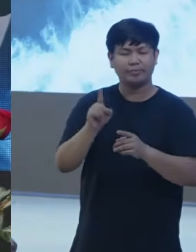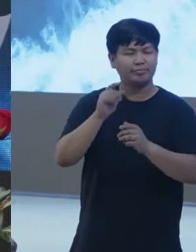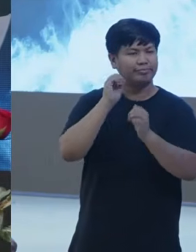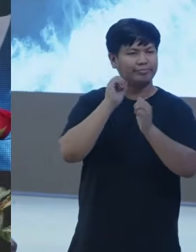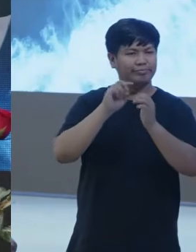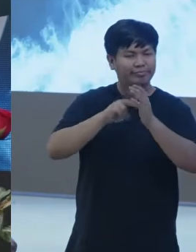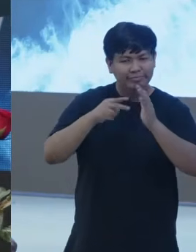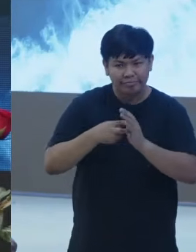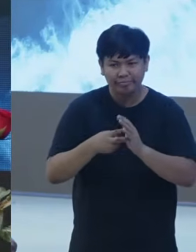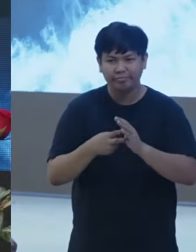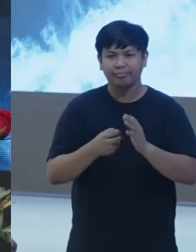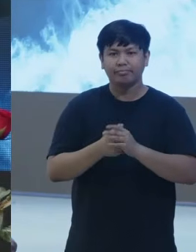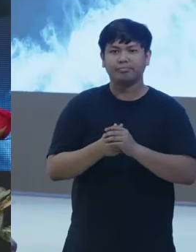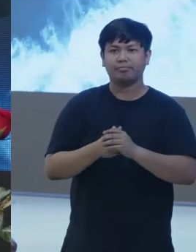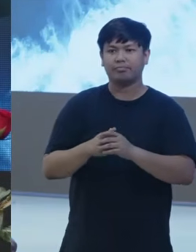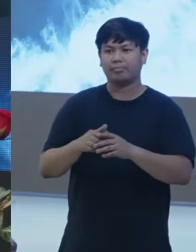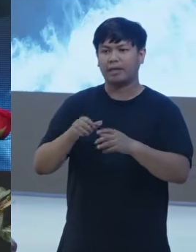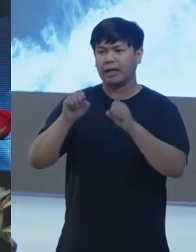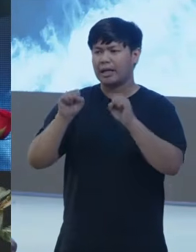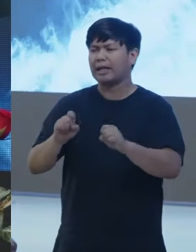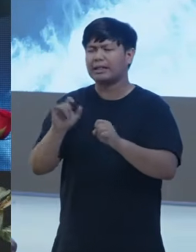pwede din pong overturned